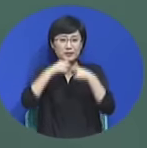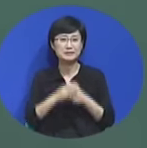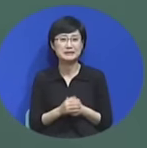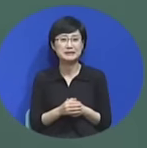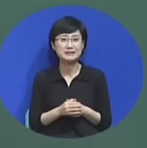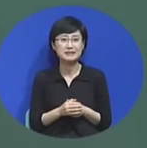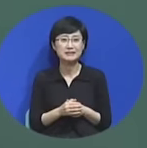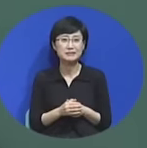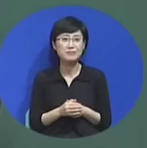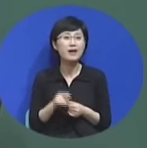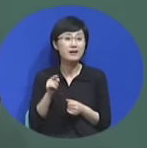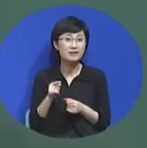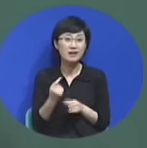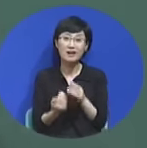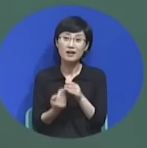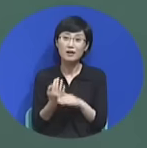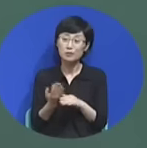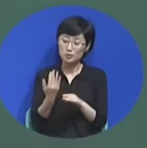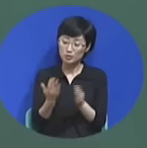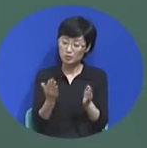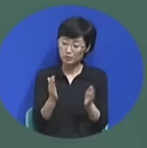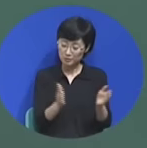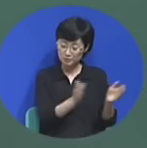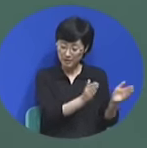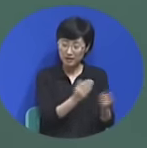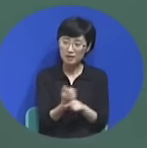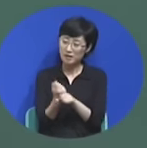한 몇 년 전 이런 일이 있었어요.